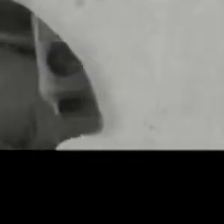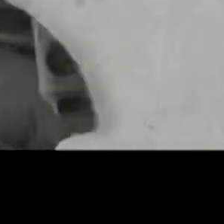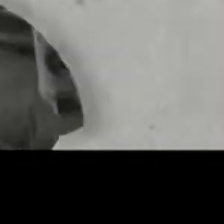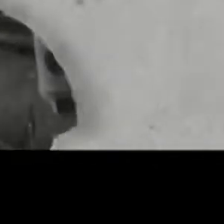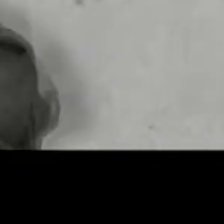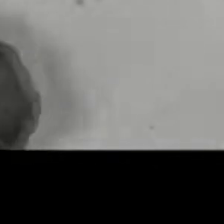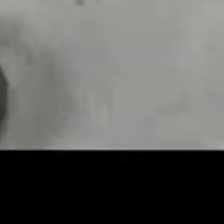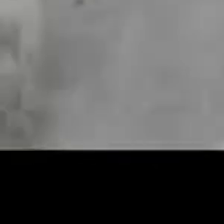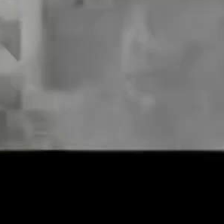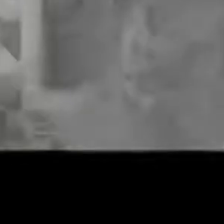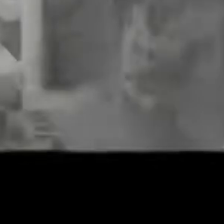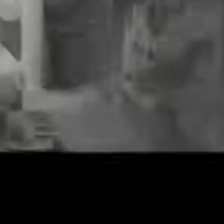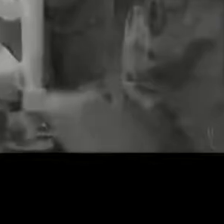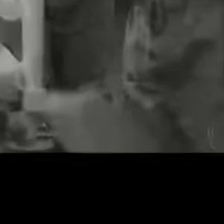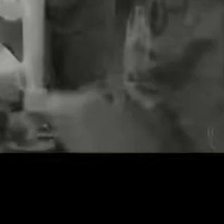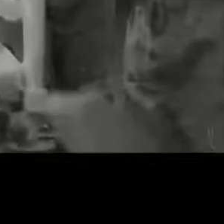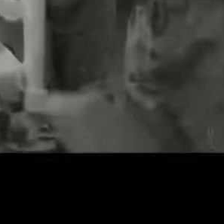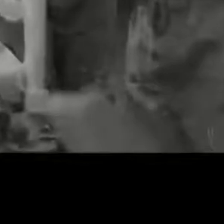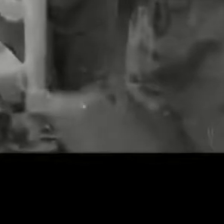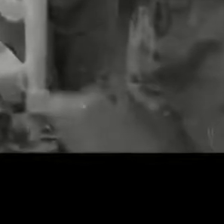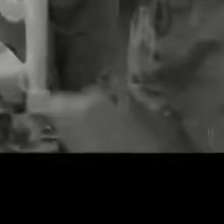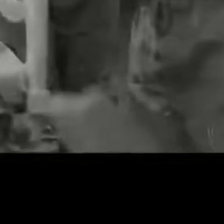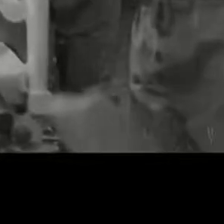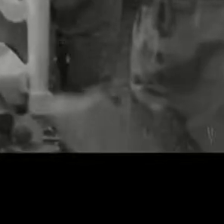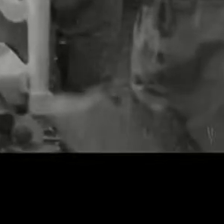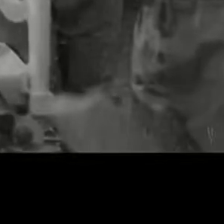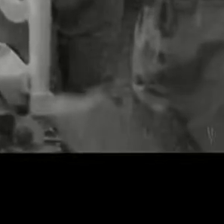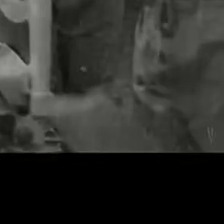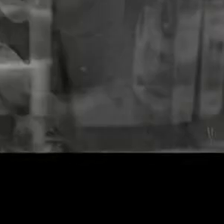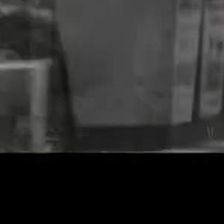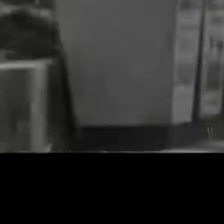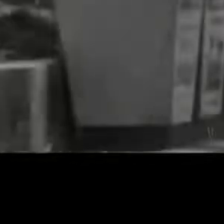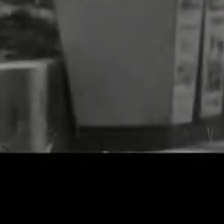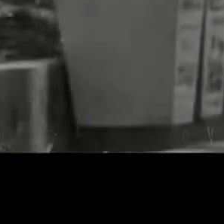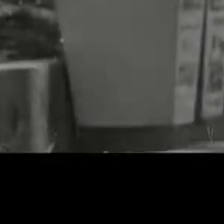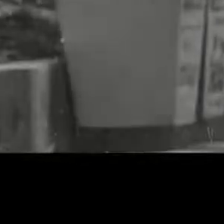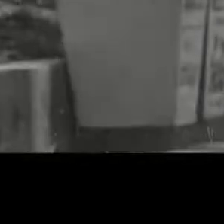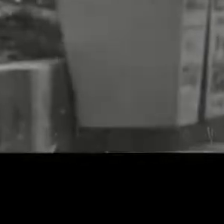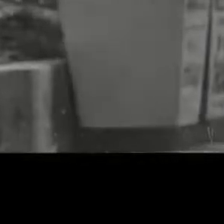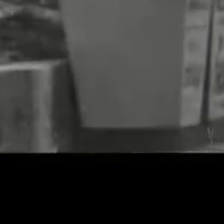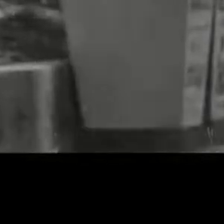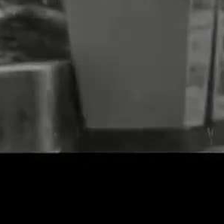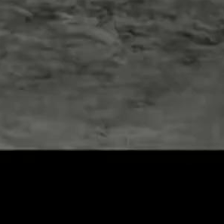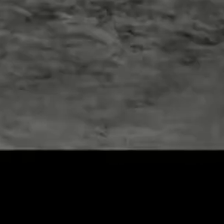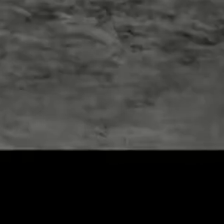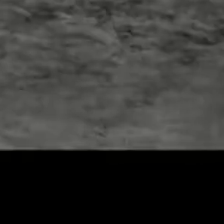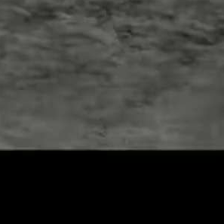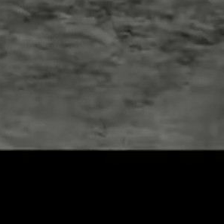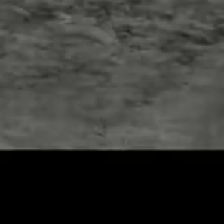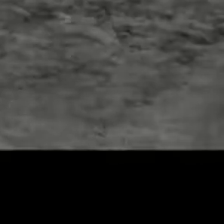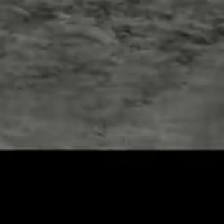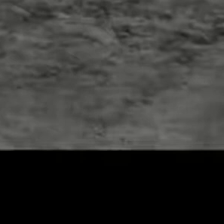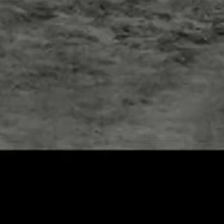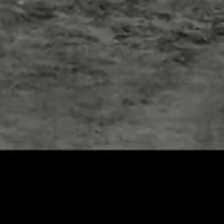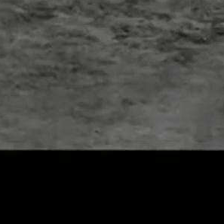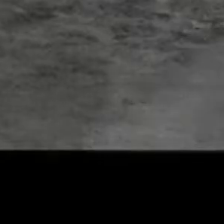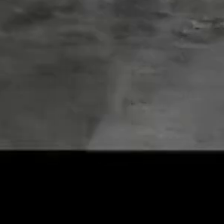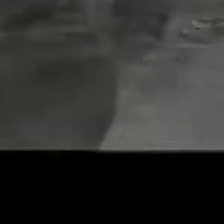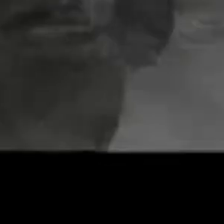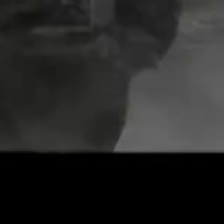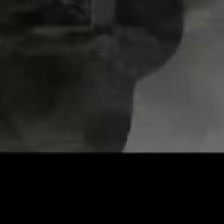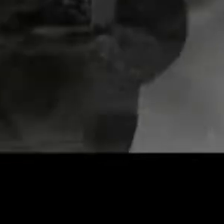Ada mereka yang kehilangan. Ada mereka yang meninggalkan. Tidak satu. Tidak dua.